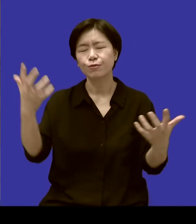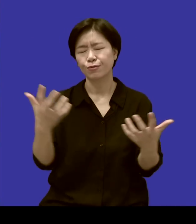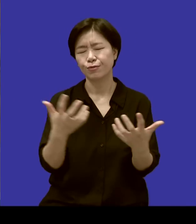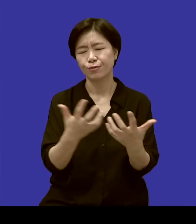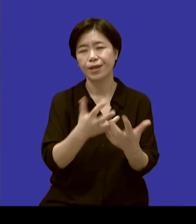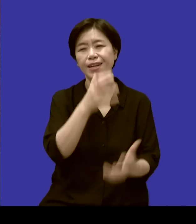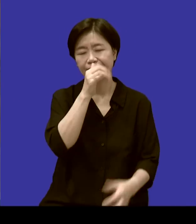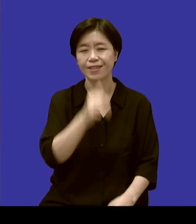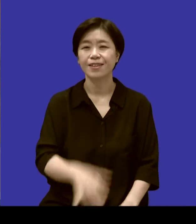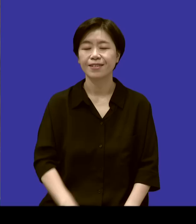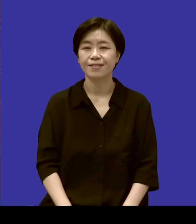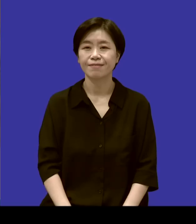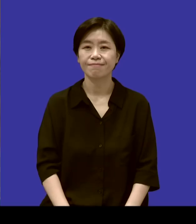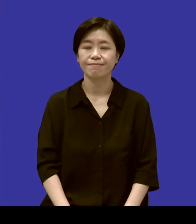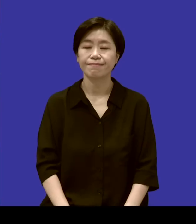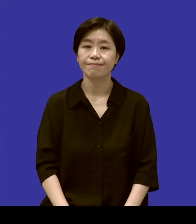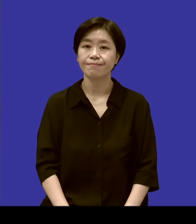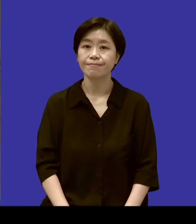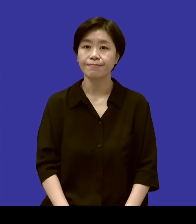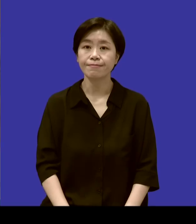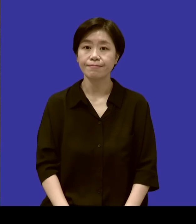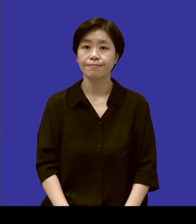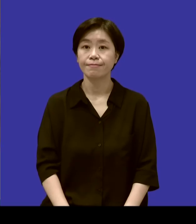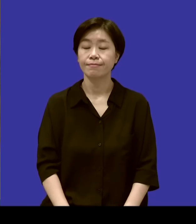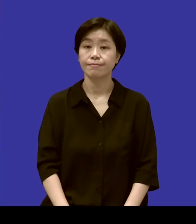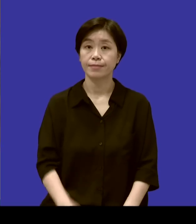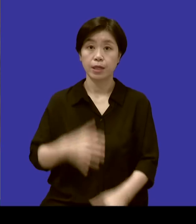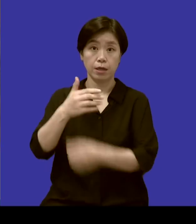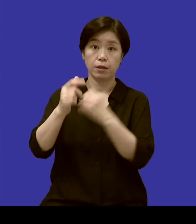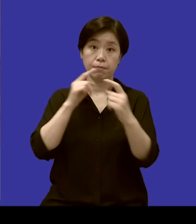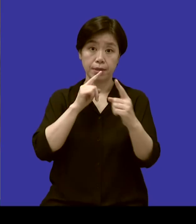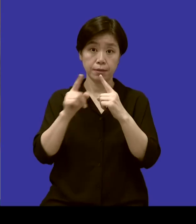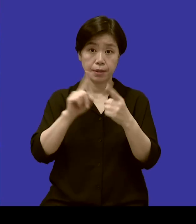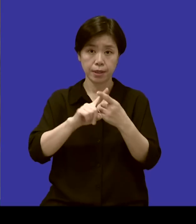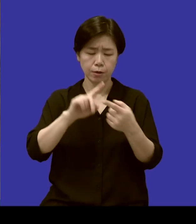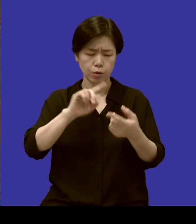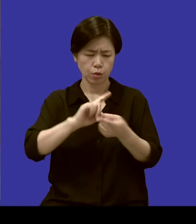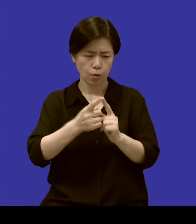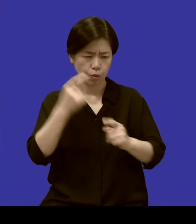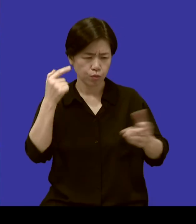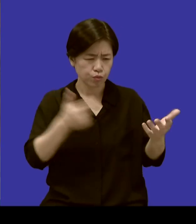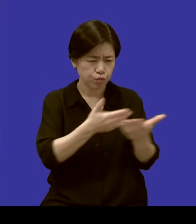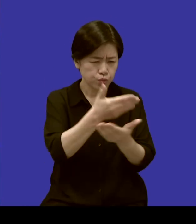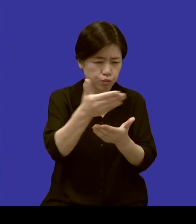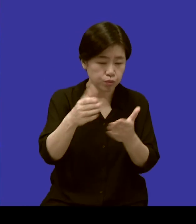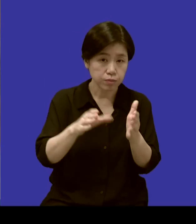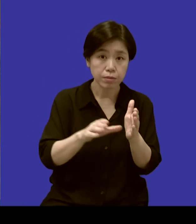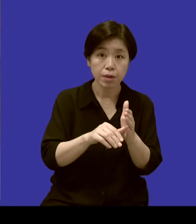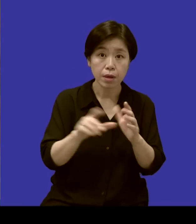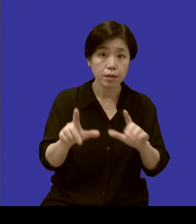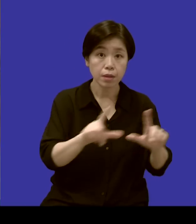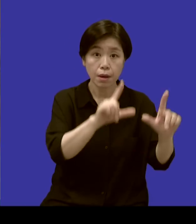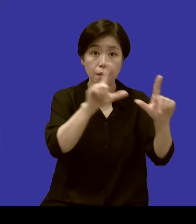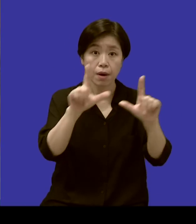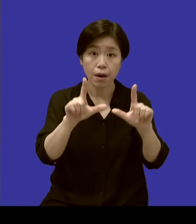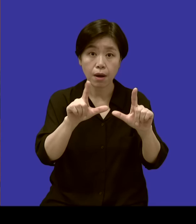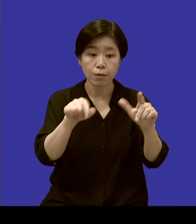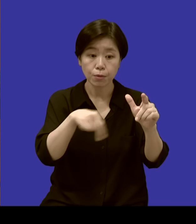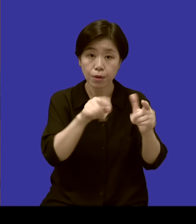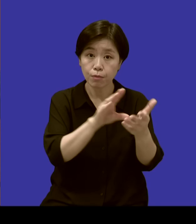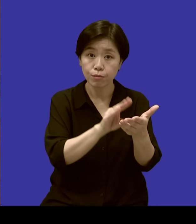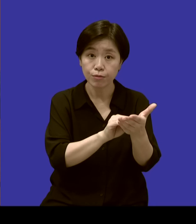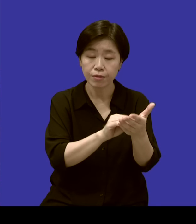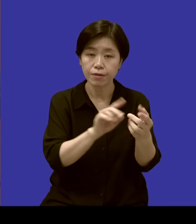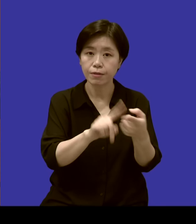하나님의 영이. 그래서 그 하나님의 우리가 하나님의 말씀의 묵상을 서로 나눌 때 우리들의 삶의 문제들을 부끄러움 없이 까발릴 수가